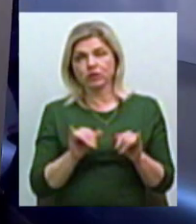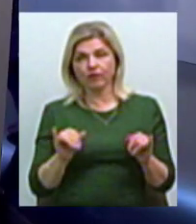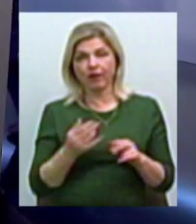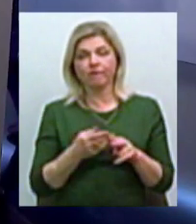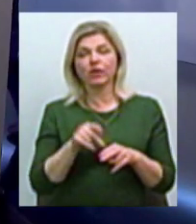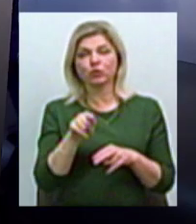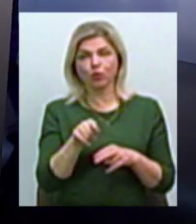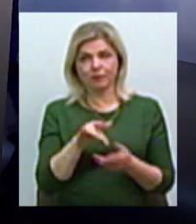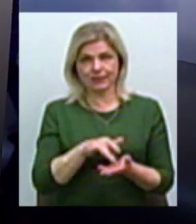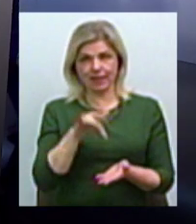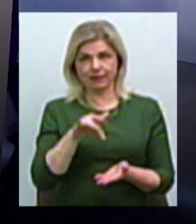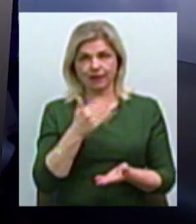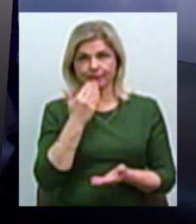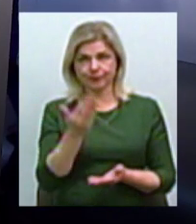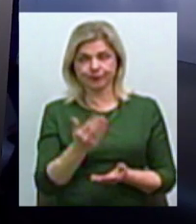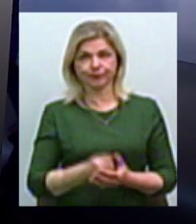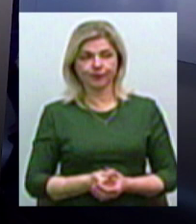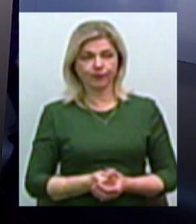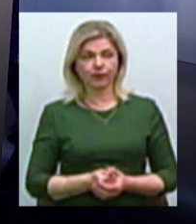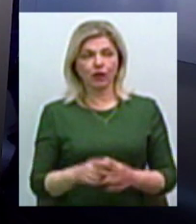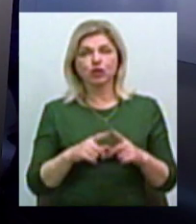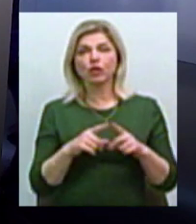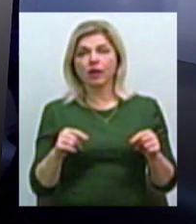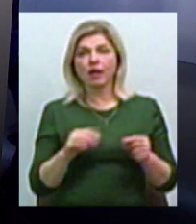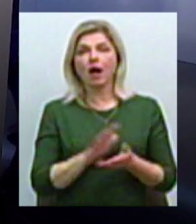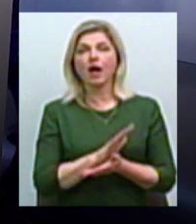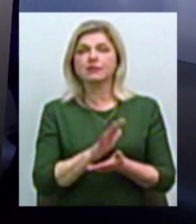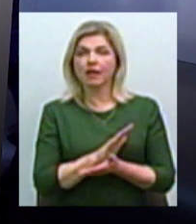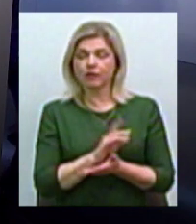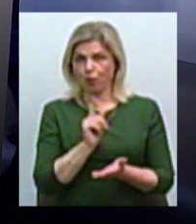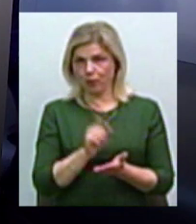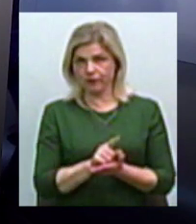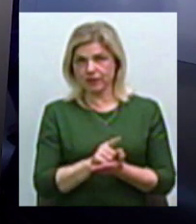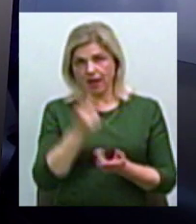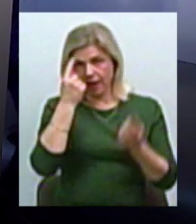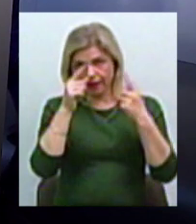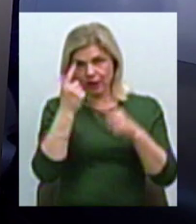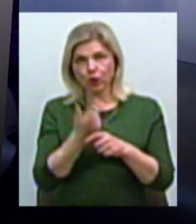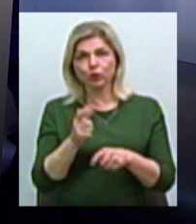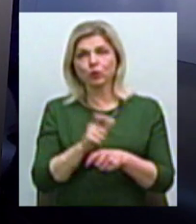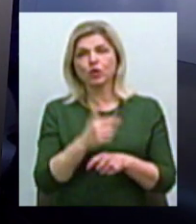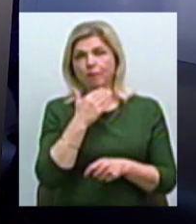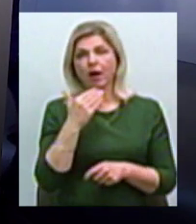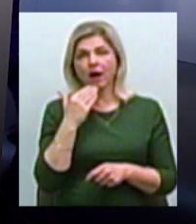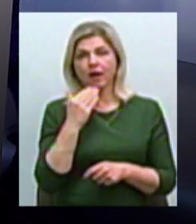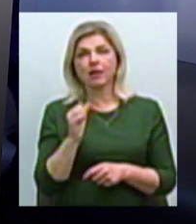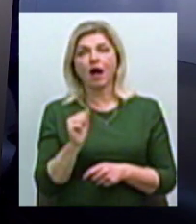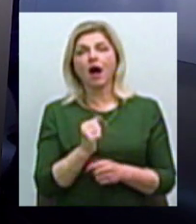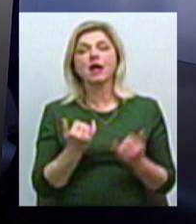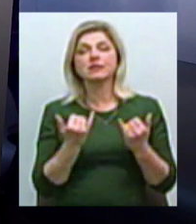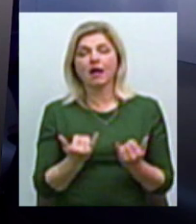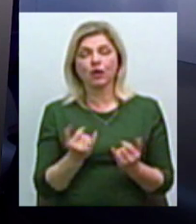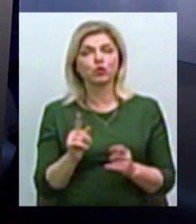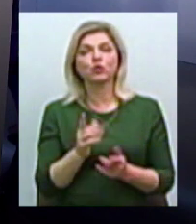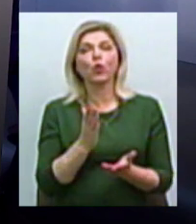цьому медіа-центрі? Шкільна газета обов'язково. У нас ідей дуже багато. І... Ну, а зараз в тому медіа-центрі,